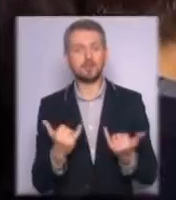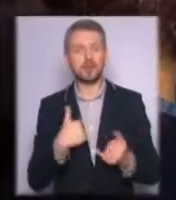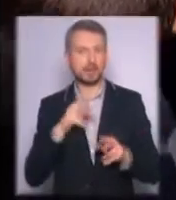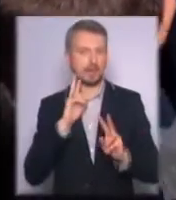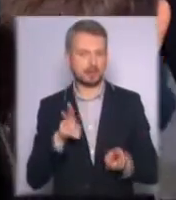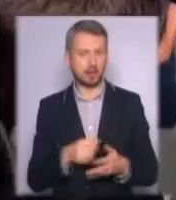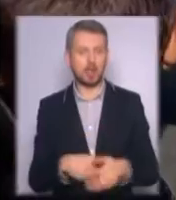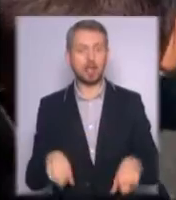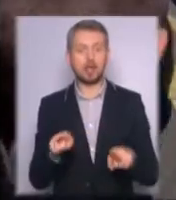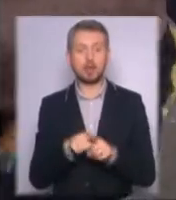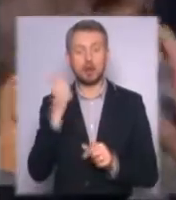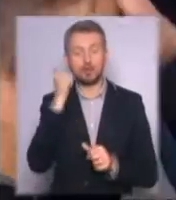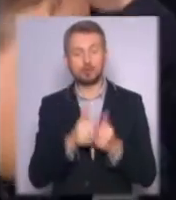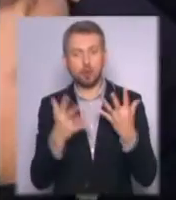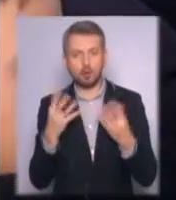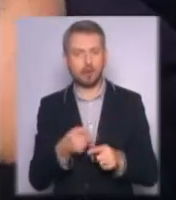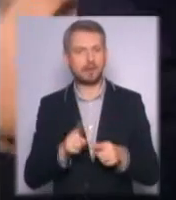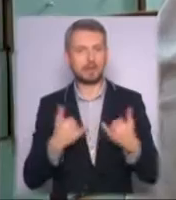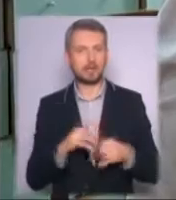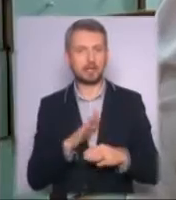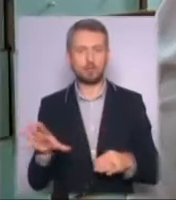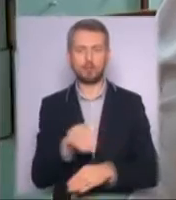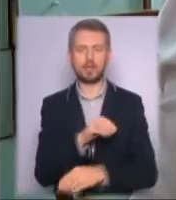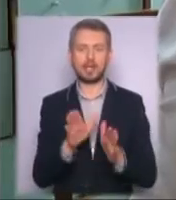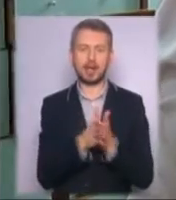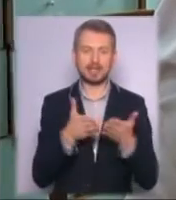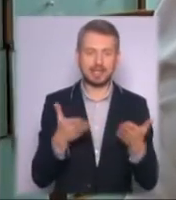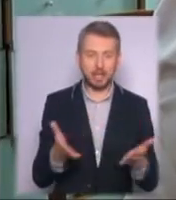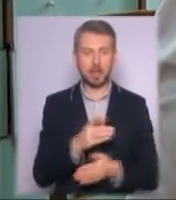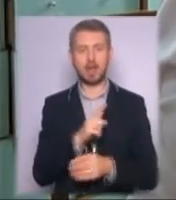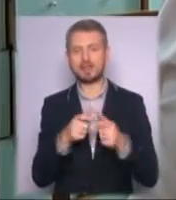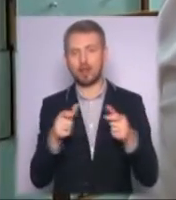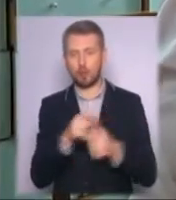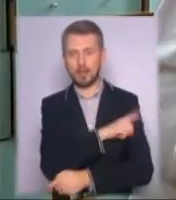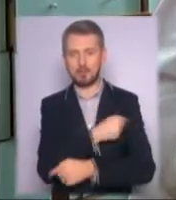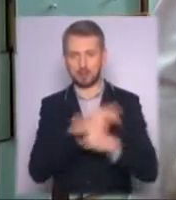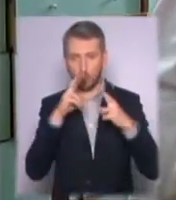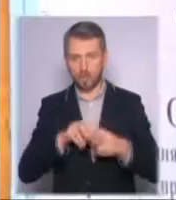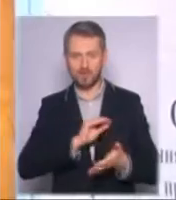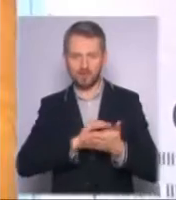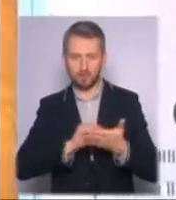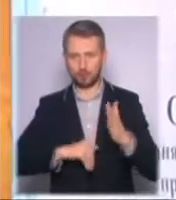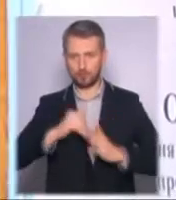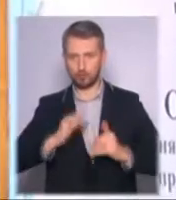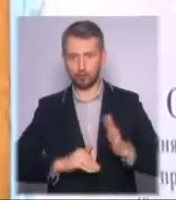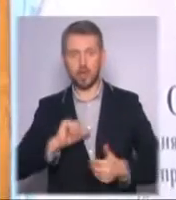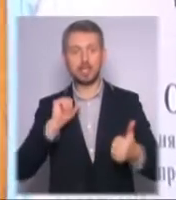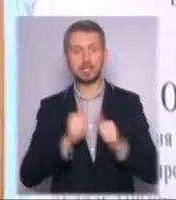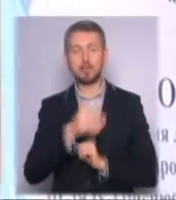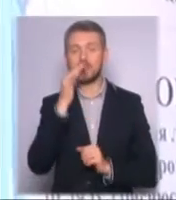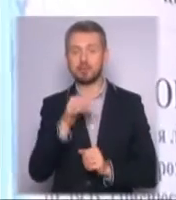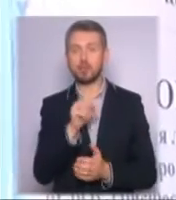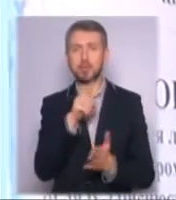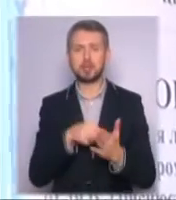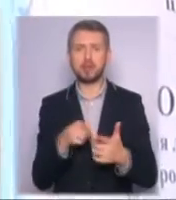знаю. І так чи не щодня. Це і не дивно. Усі картки та талони на медогляд виписують вручну. Втім, замість відповіді на питання, чи можна пришвидшити цей